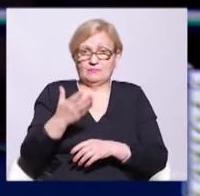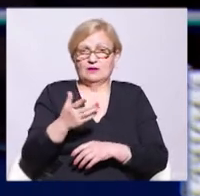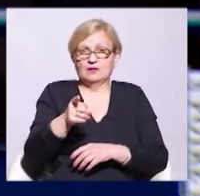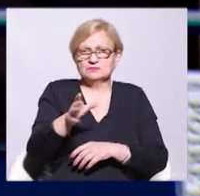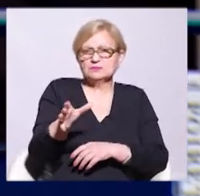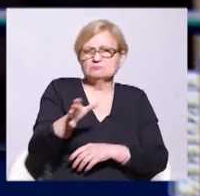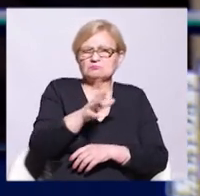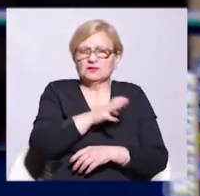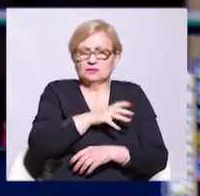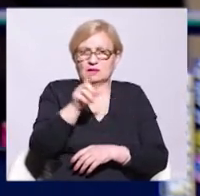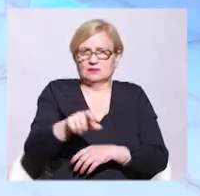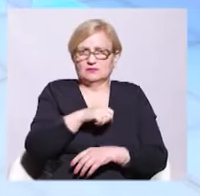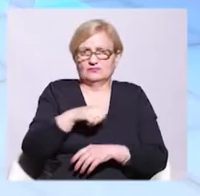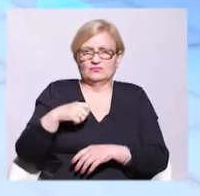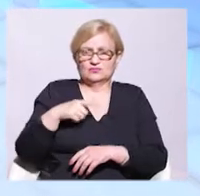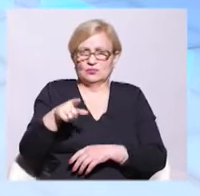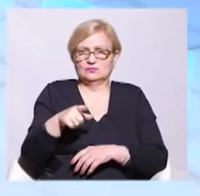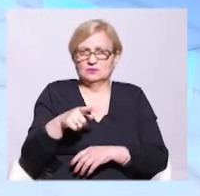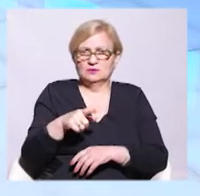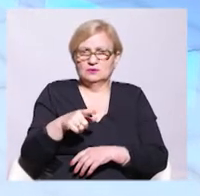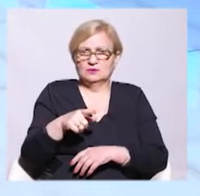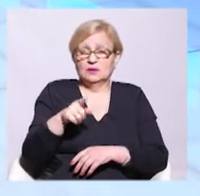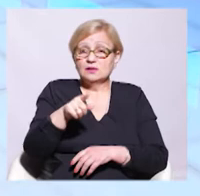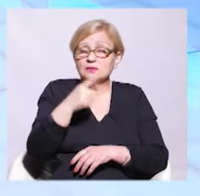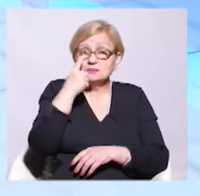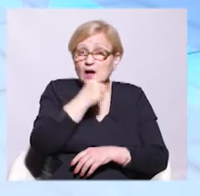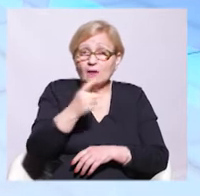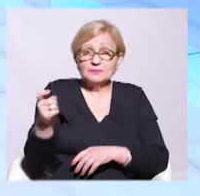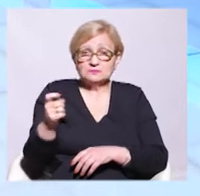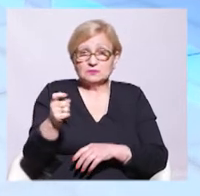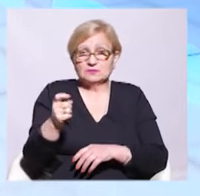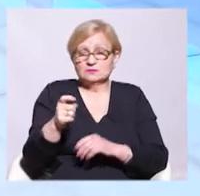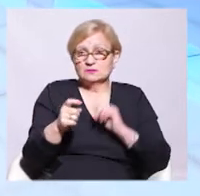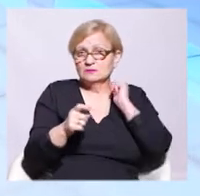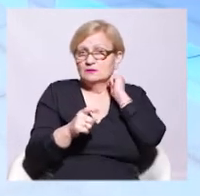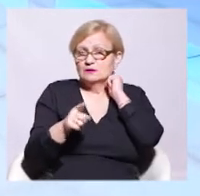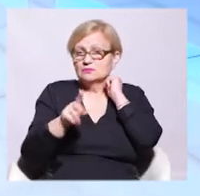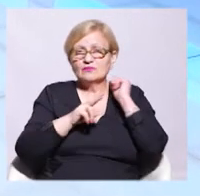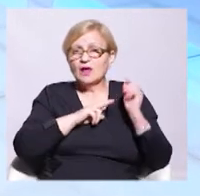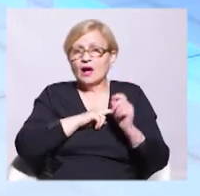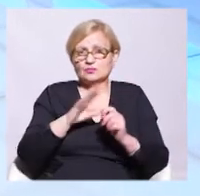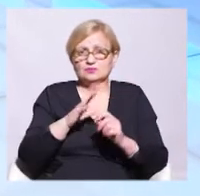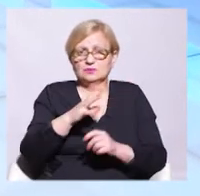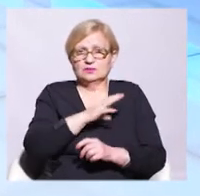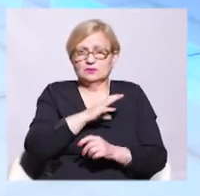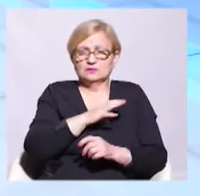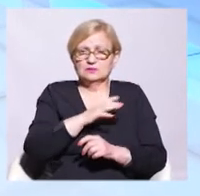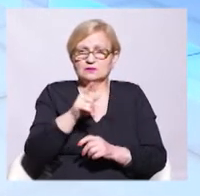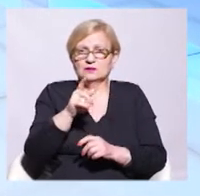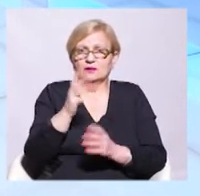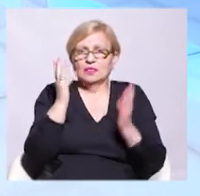სიმდიდრით განებივრებული. Ის მოუწოდებს ადამიანებს არ გიყვარდეთ სიმდიდრე, არ